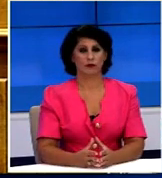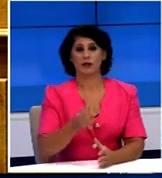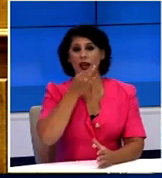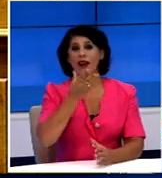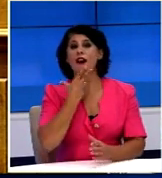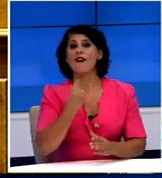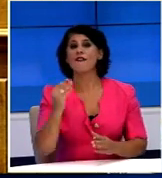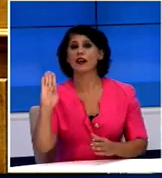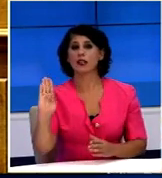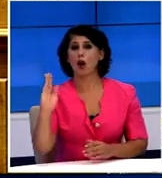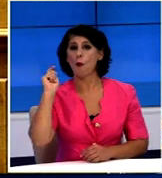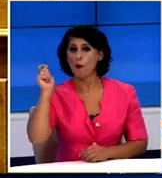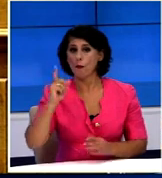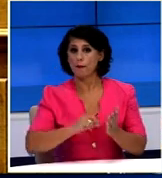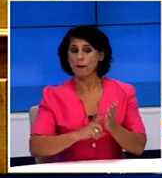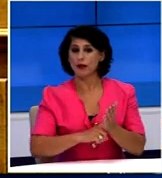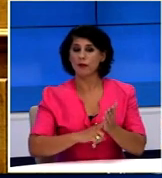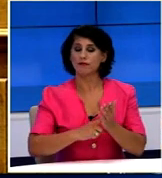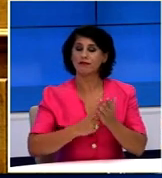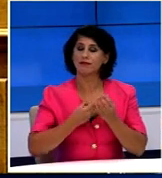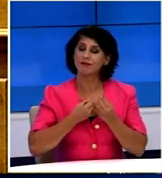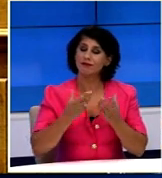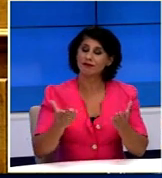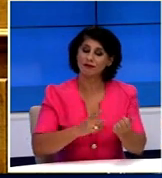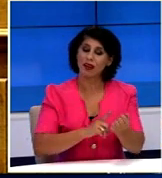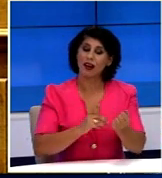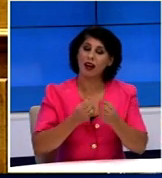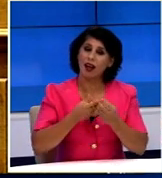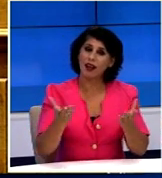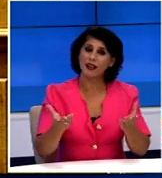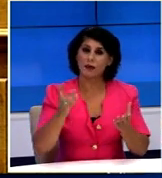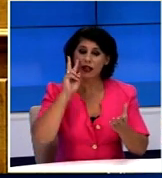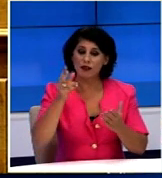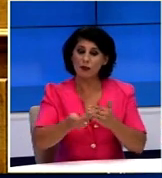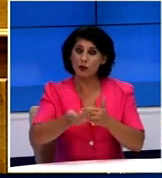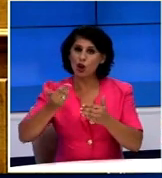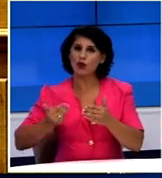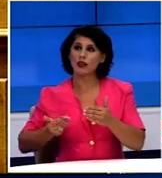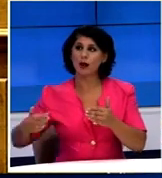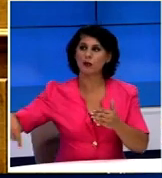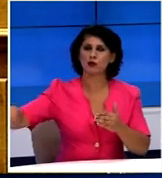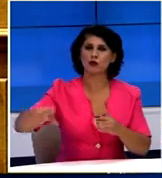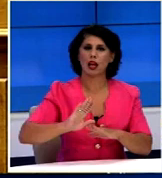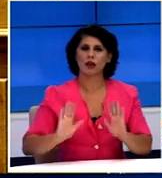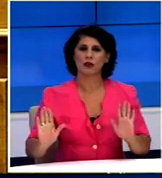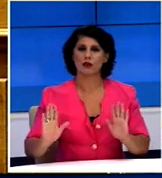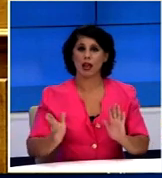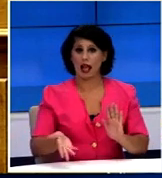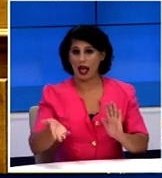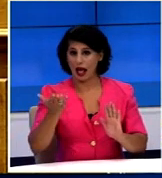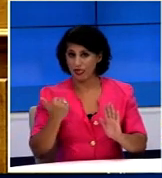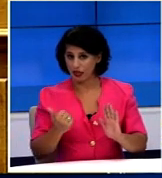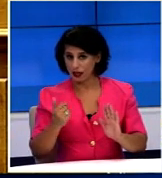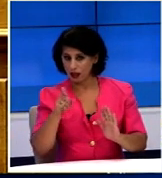Έλεγε λοιπόν ότι ο πολιτικός πρέπει να έχει το χάρισμα να βλέπει πρωτύτερα από ό,τι βλέπουν οι άλλοι. Αν δεν έχει